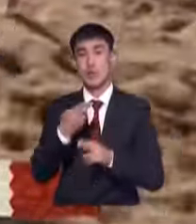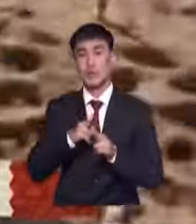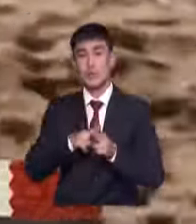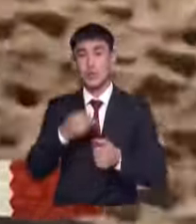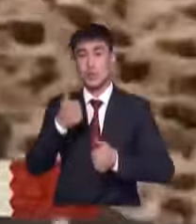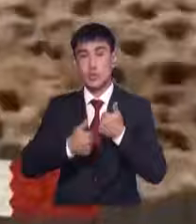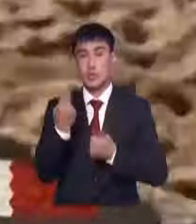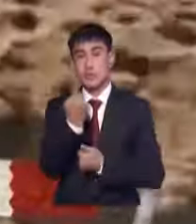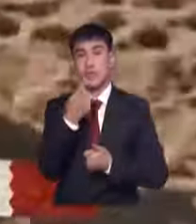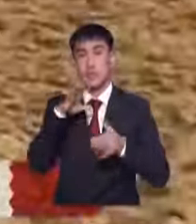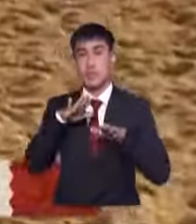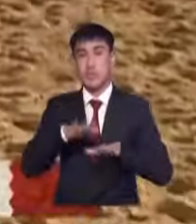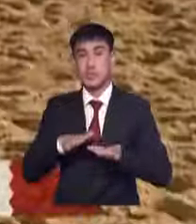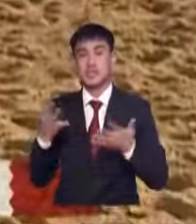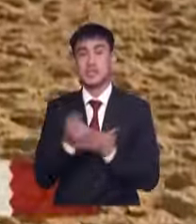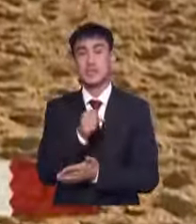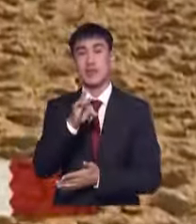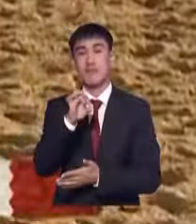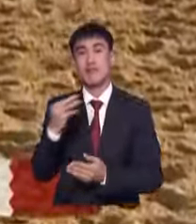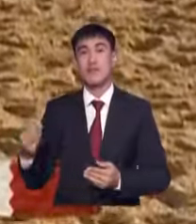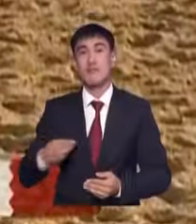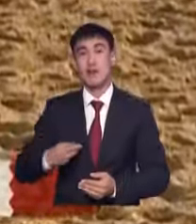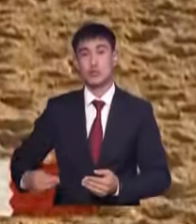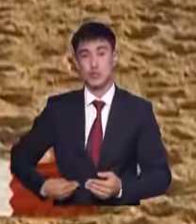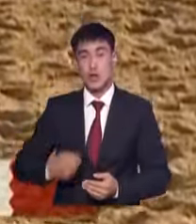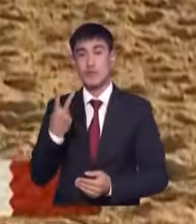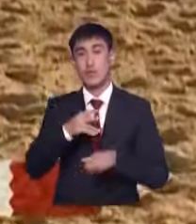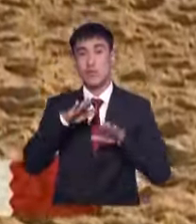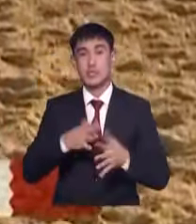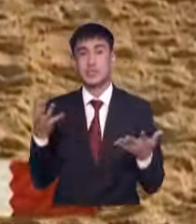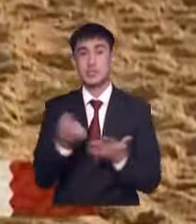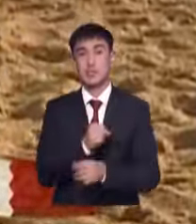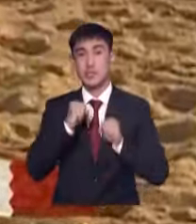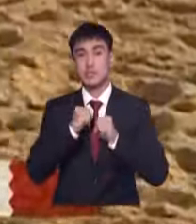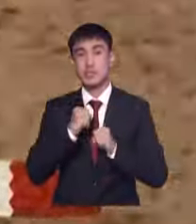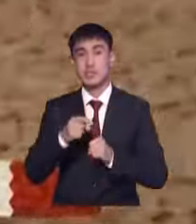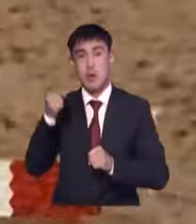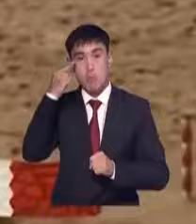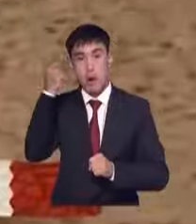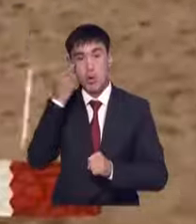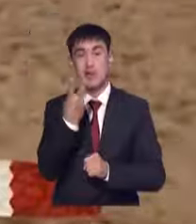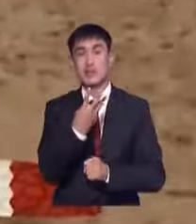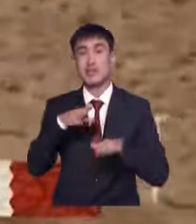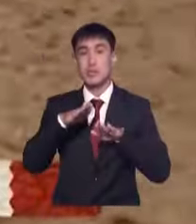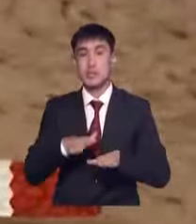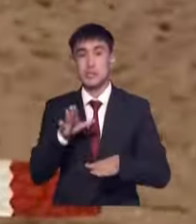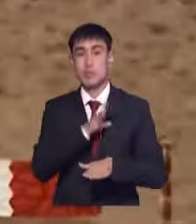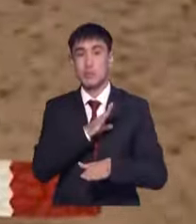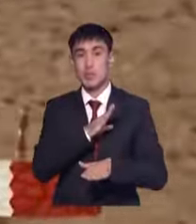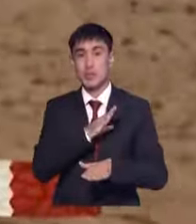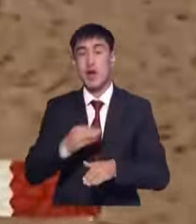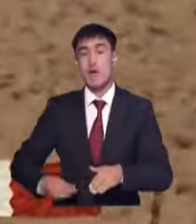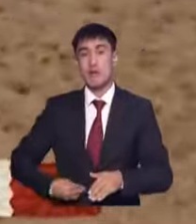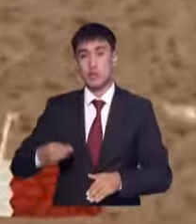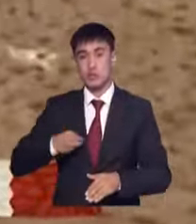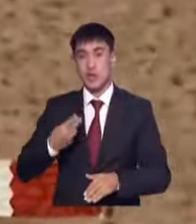турнире первое место занял Рафаэль Малет из Франции, второе место досталось спортсмену из Монголии, а третье вновь было присвоено